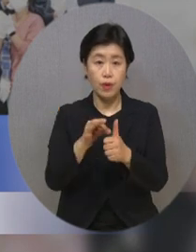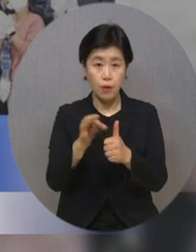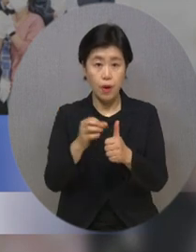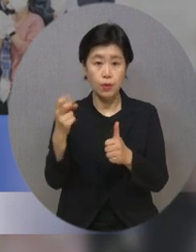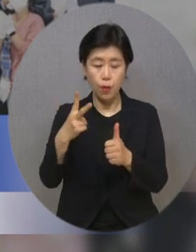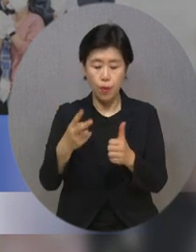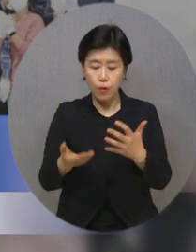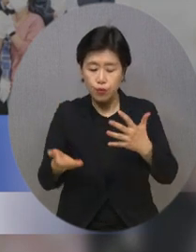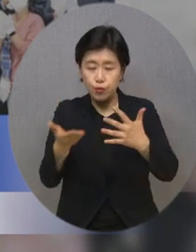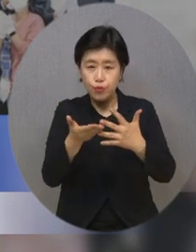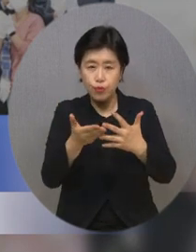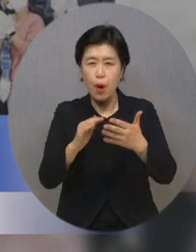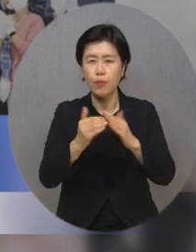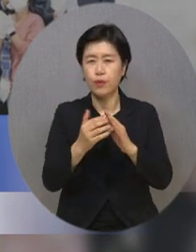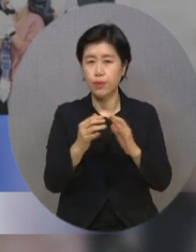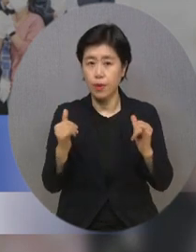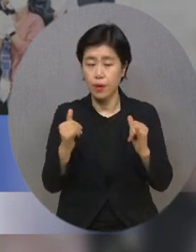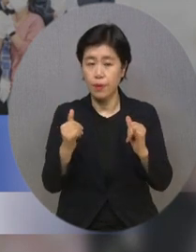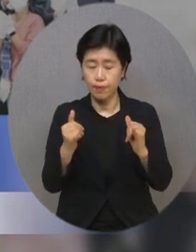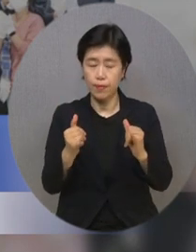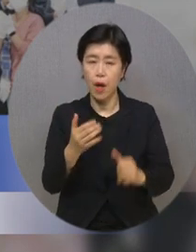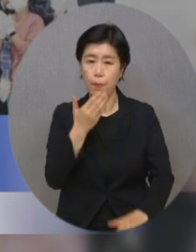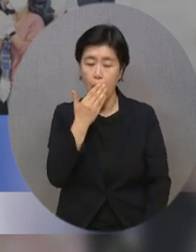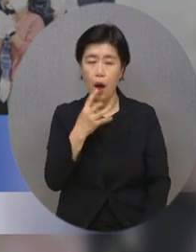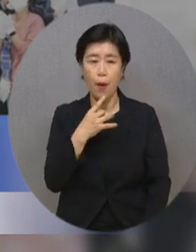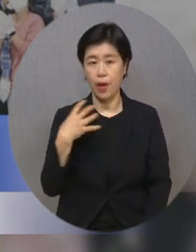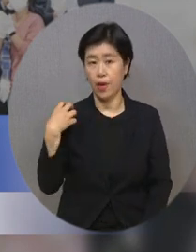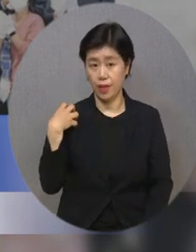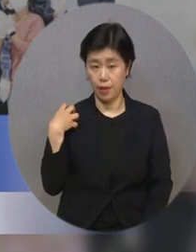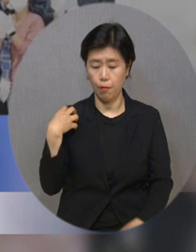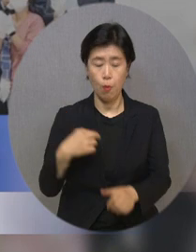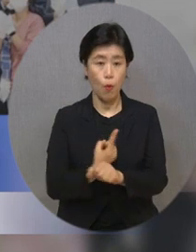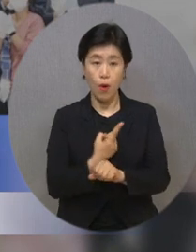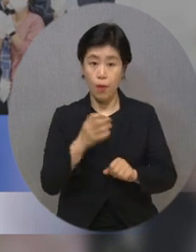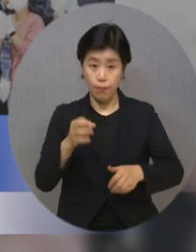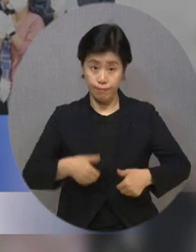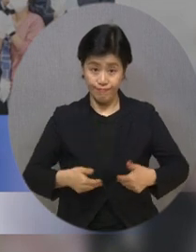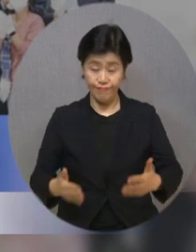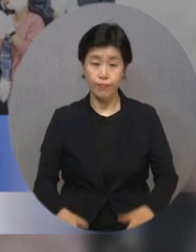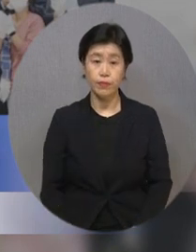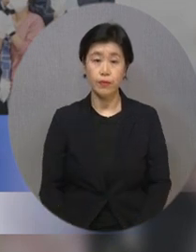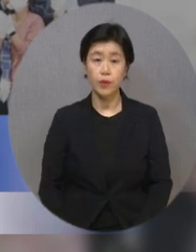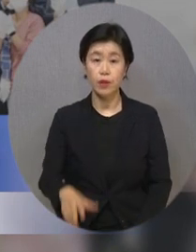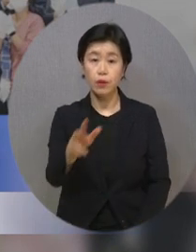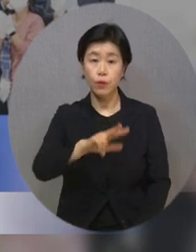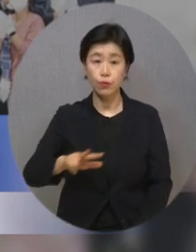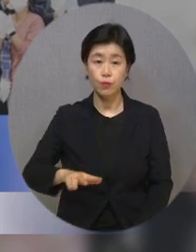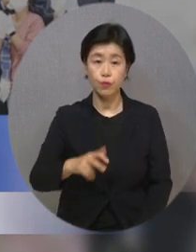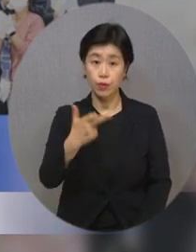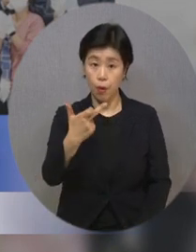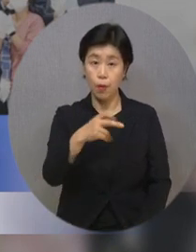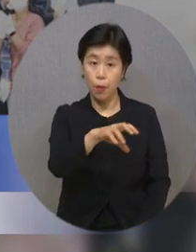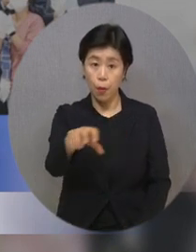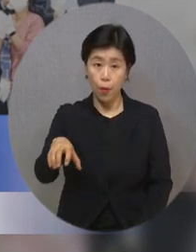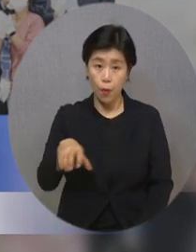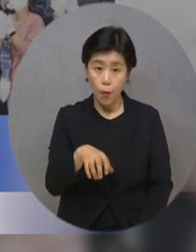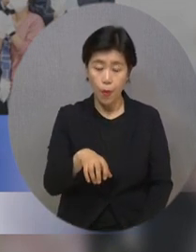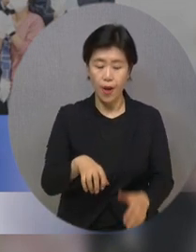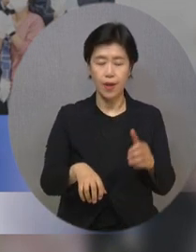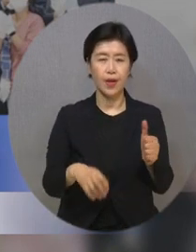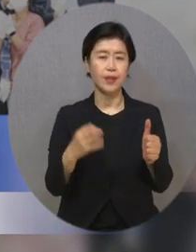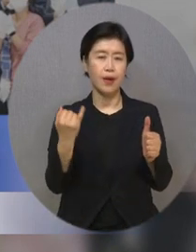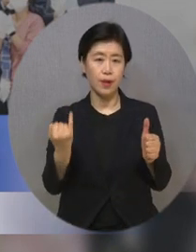식비만 부담하면 이용료 없이 이용할 수 있습니다 한편 정부는 전국 17개 지역에 권역별로